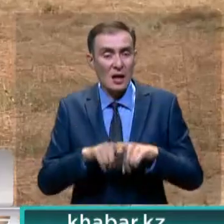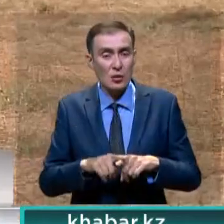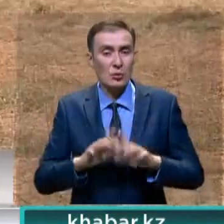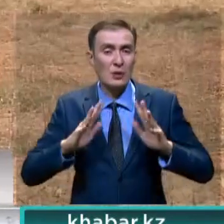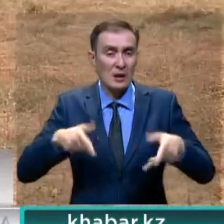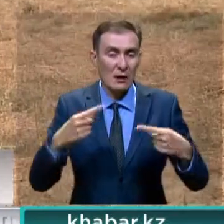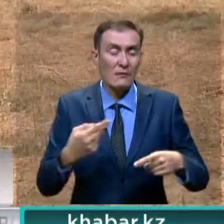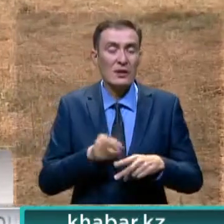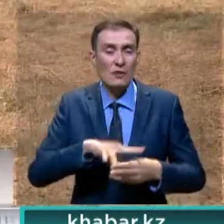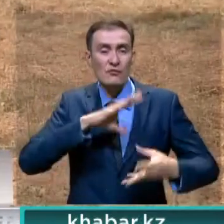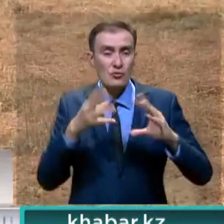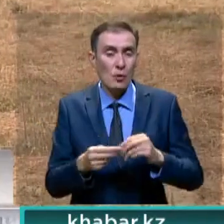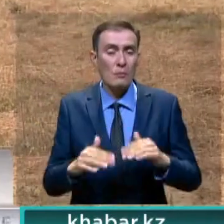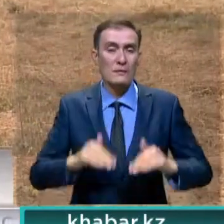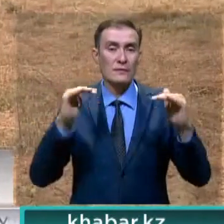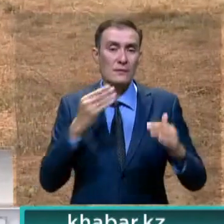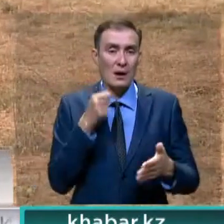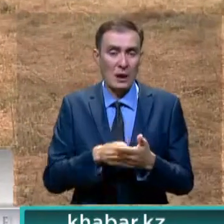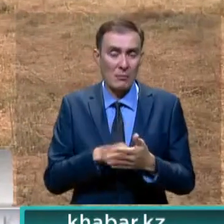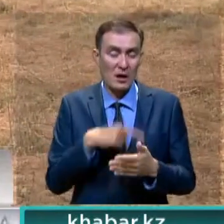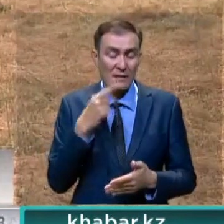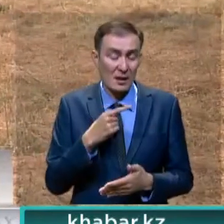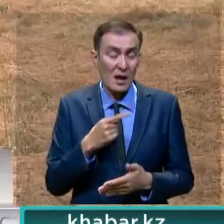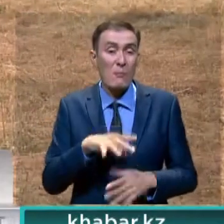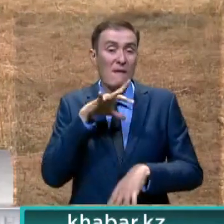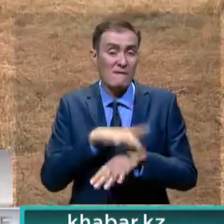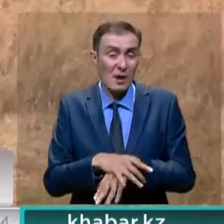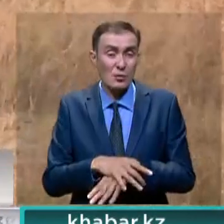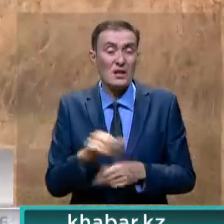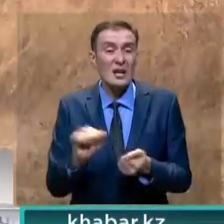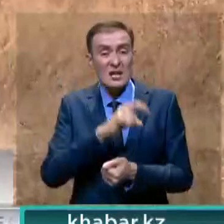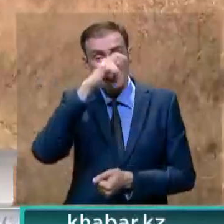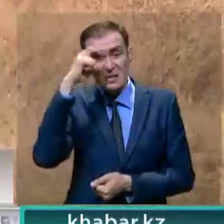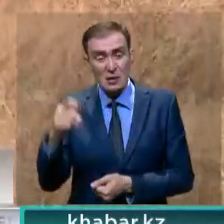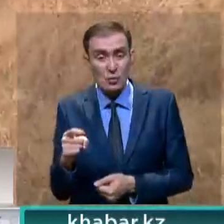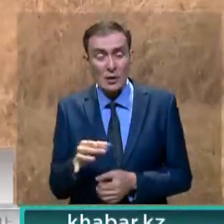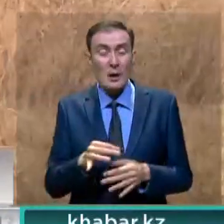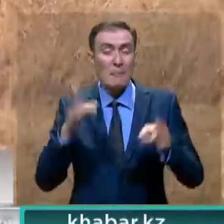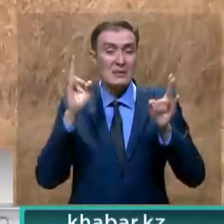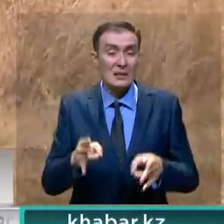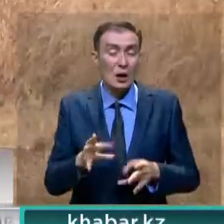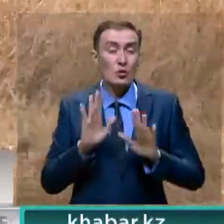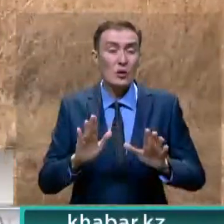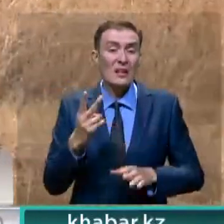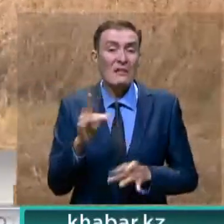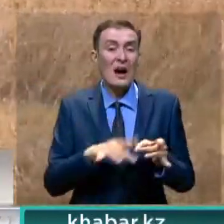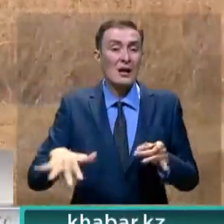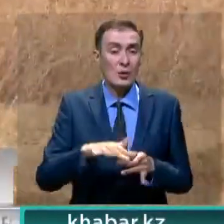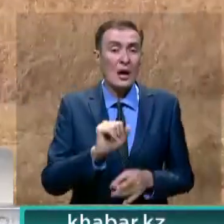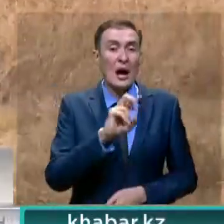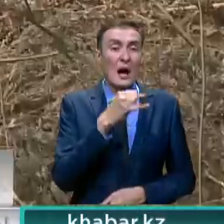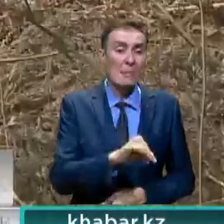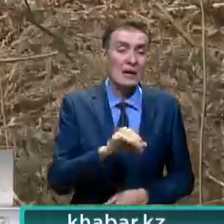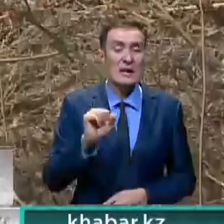тракторов. Все это и вызвало рост цен на корма, говорят в Акимате. По факту же от засухи в регионе реально пострадали только два района – Абай